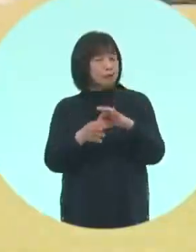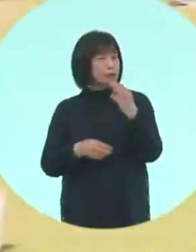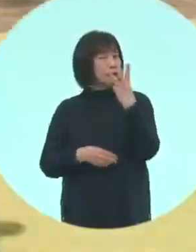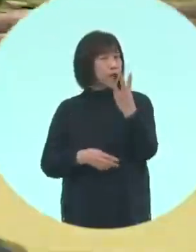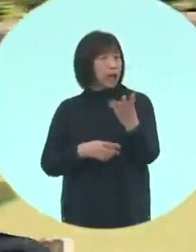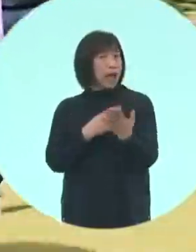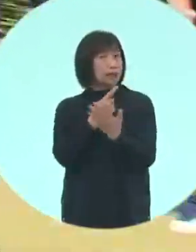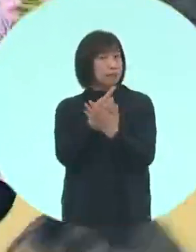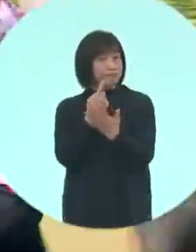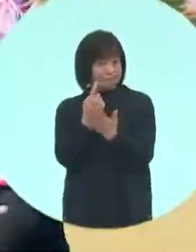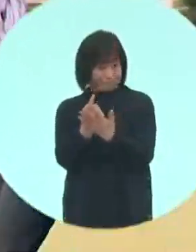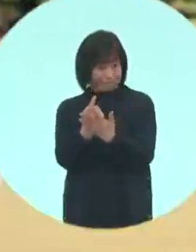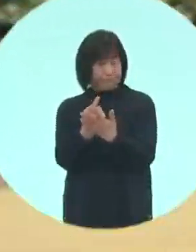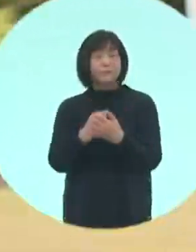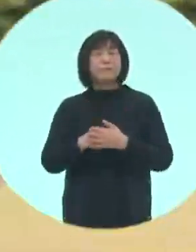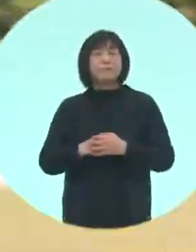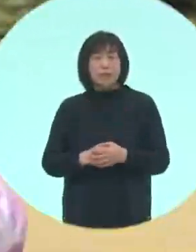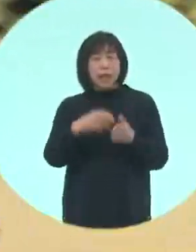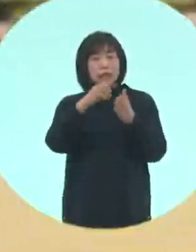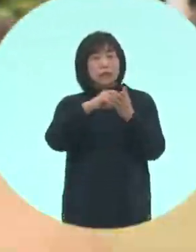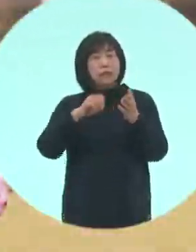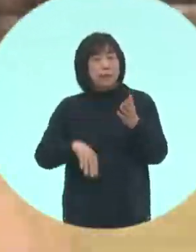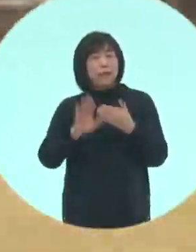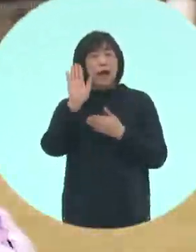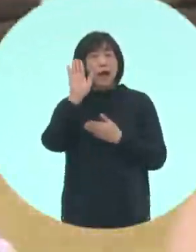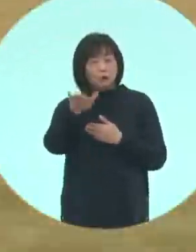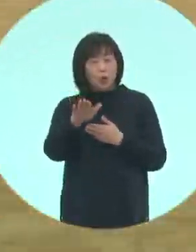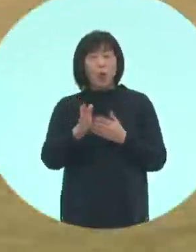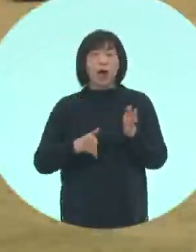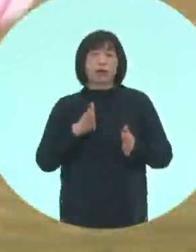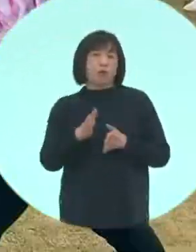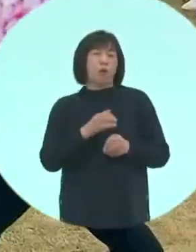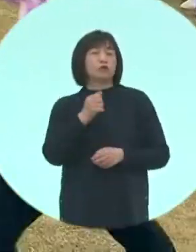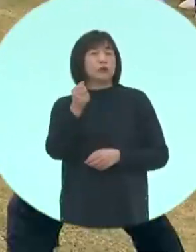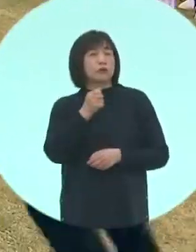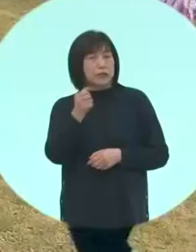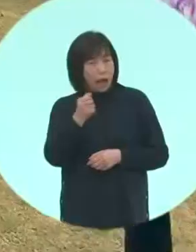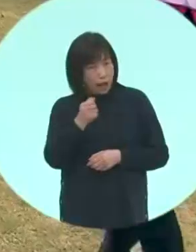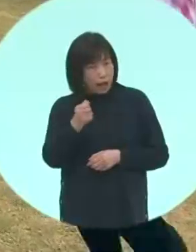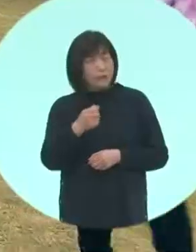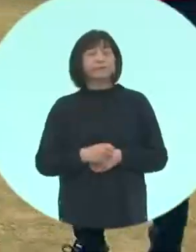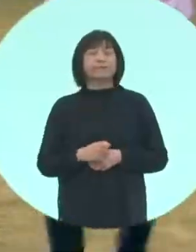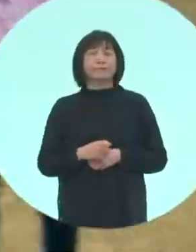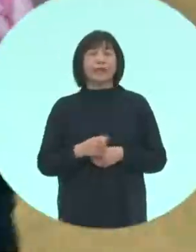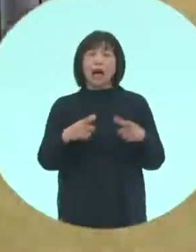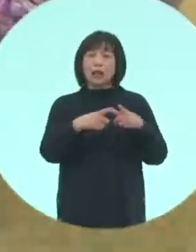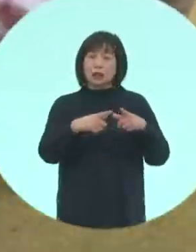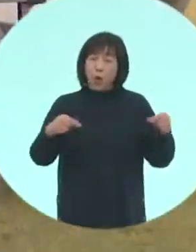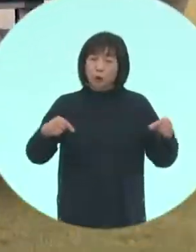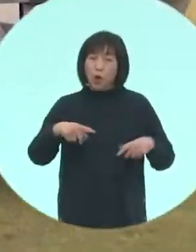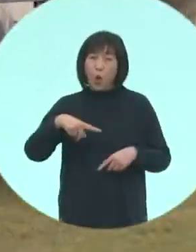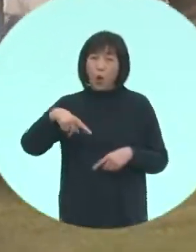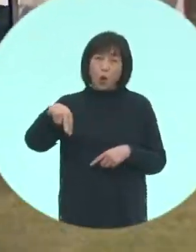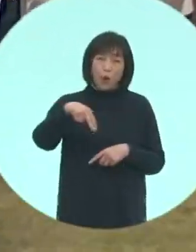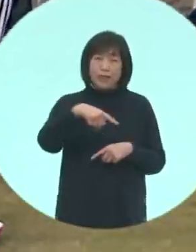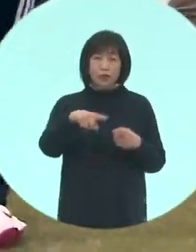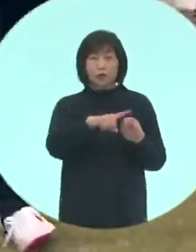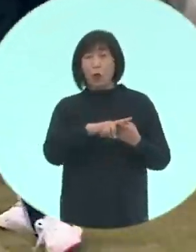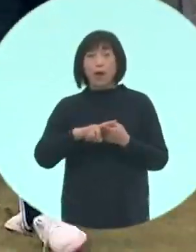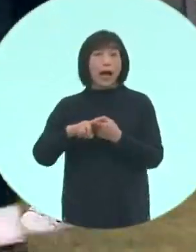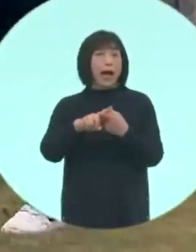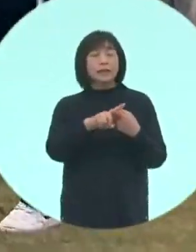出場、引退後はスポーツキャスターとして活躍しつつ日本ウォーキング協会